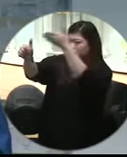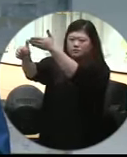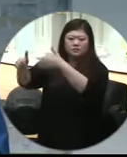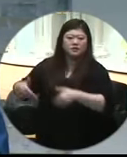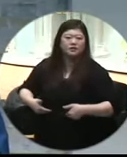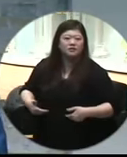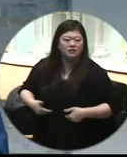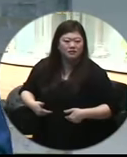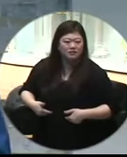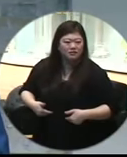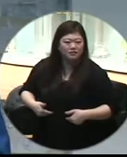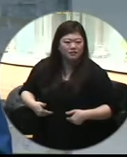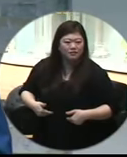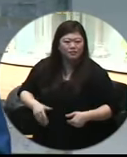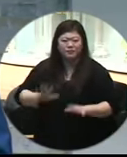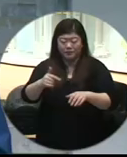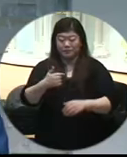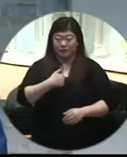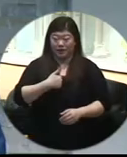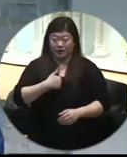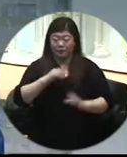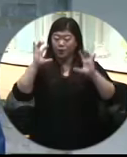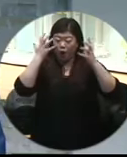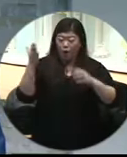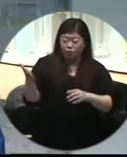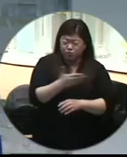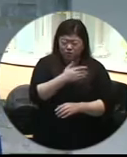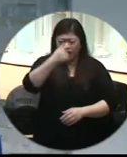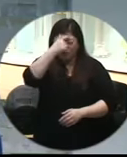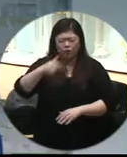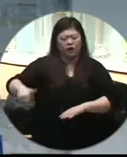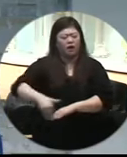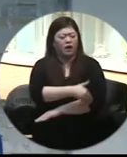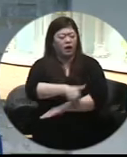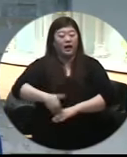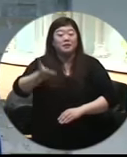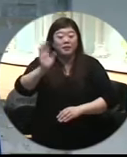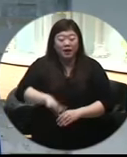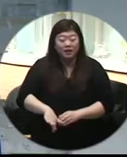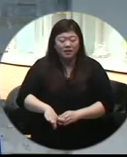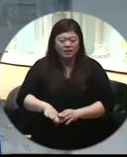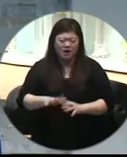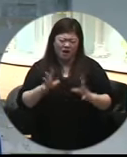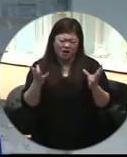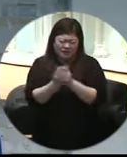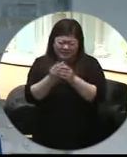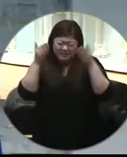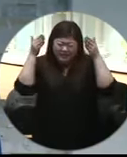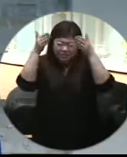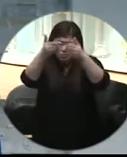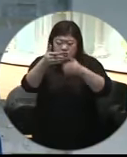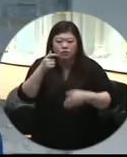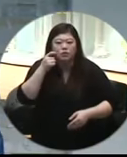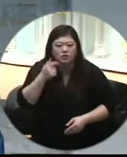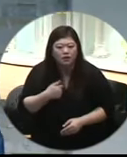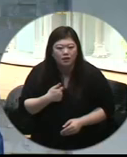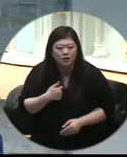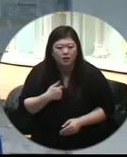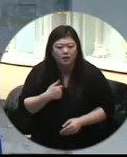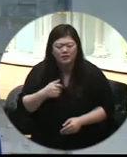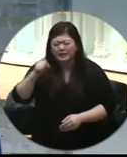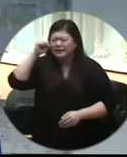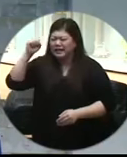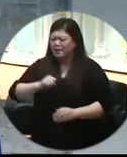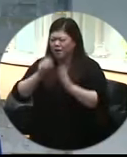제가 늘 간증하잖아요. 저는 모태신앙 교회를 다녔지만 올인 못했어요. 올인 안 하니까 새벽기도도 안 빠지고